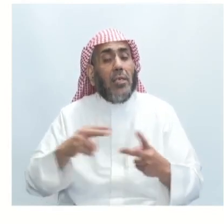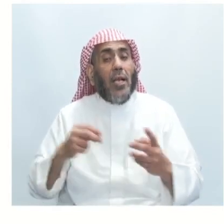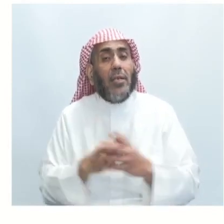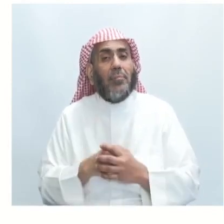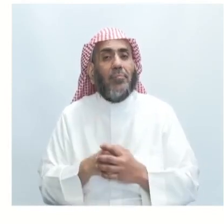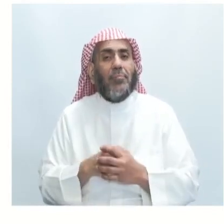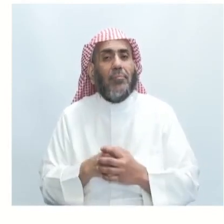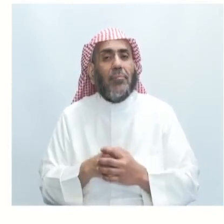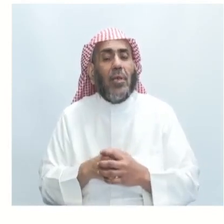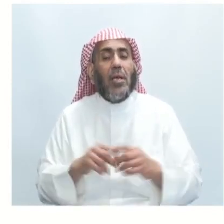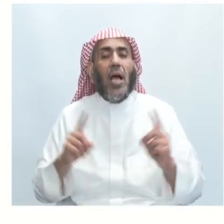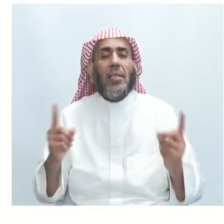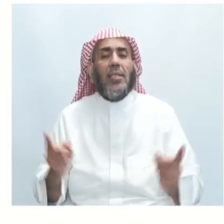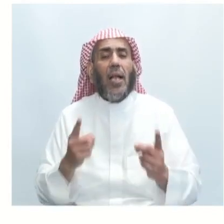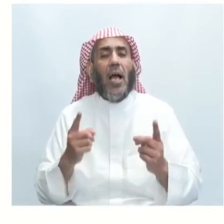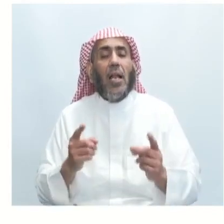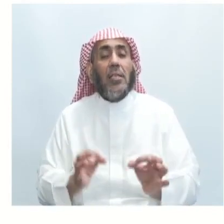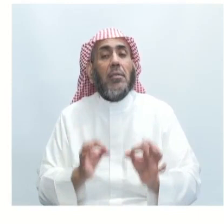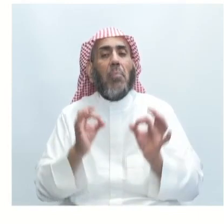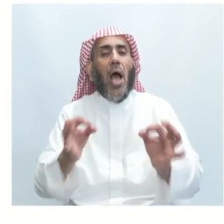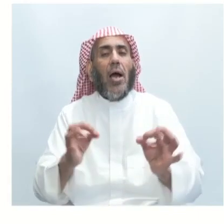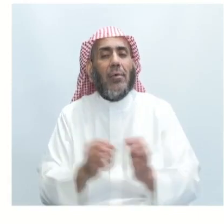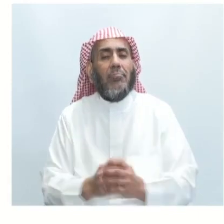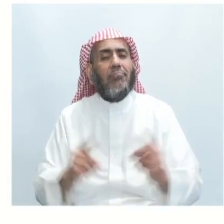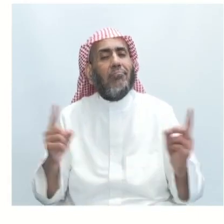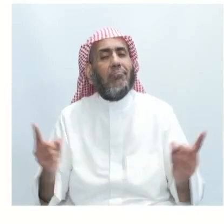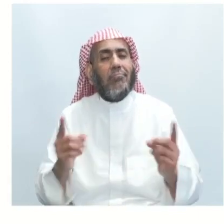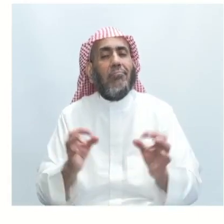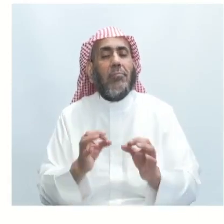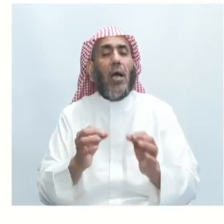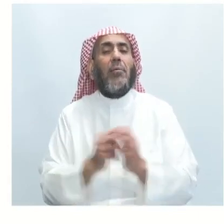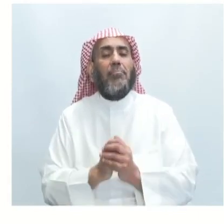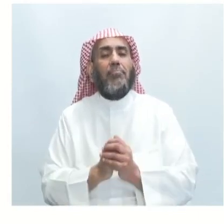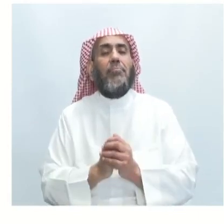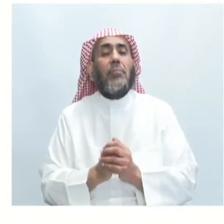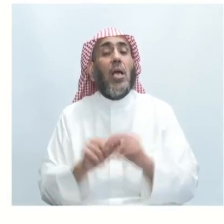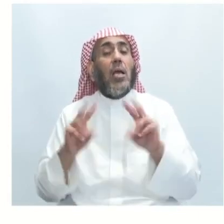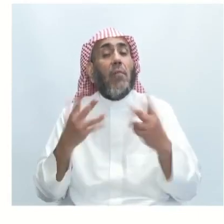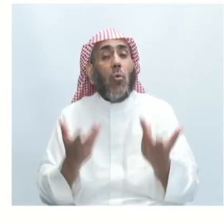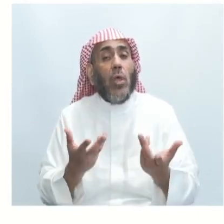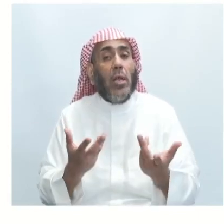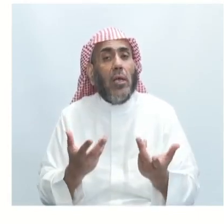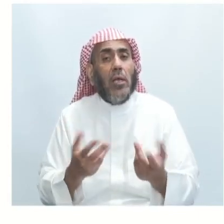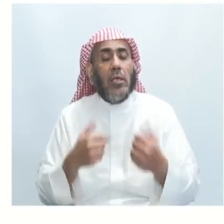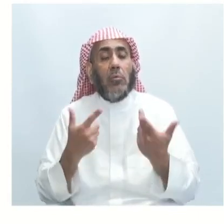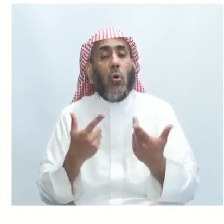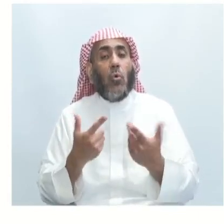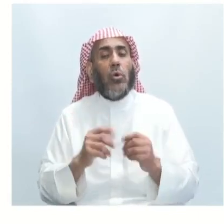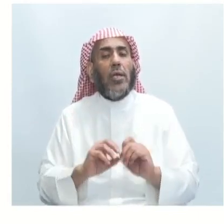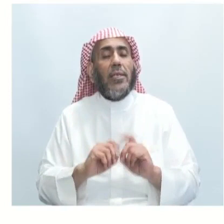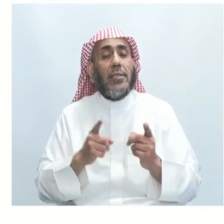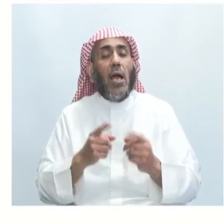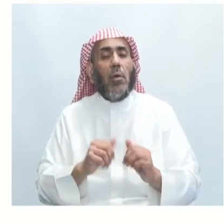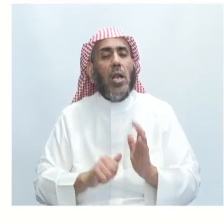الاشكال التلقائي او الانتباه التلقائي كيف يكون ذلك عندما تكون الاستجابه